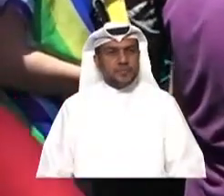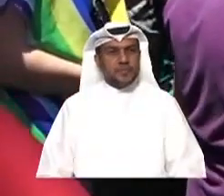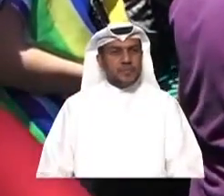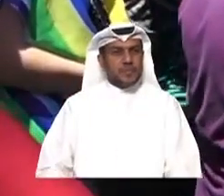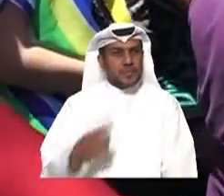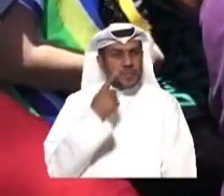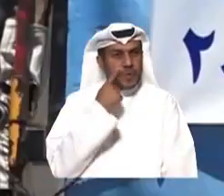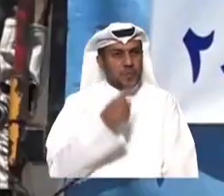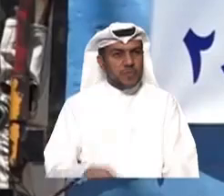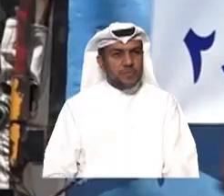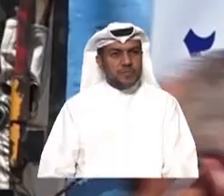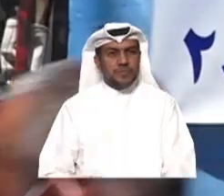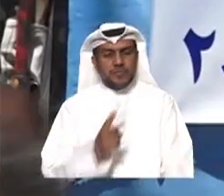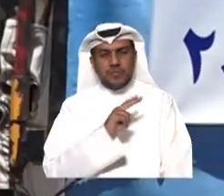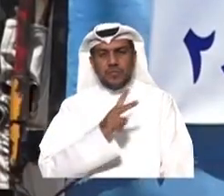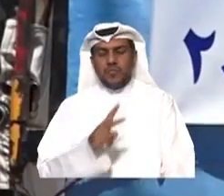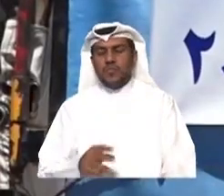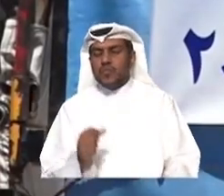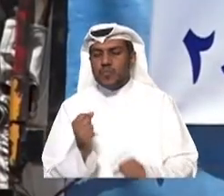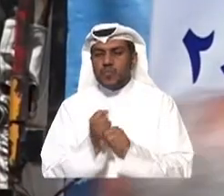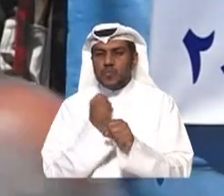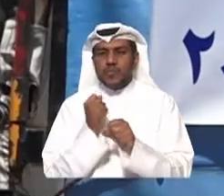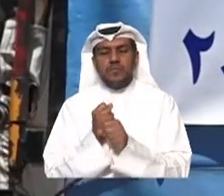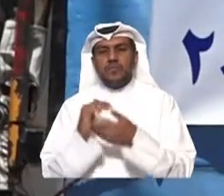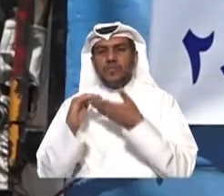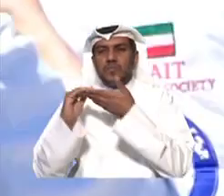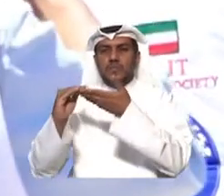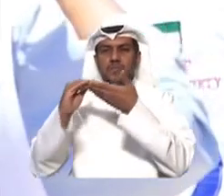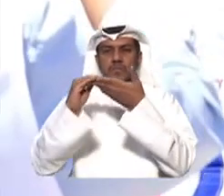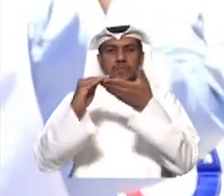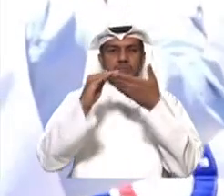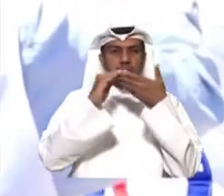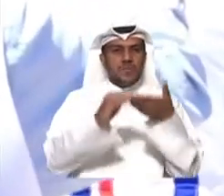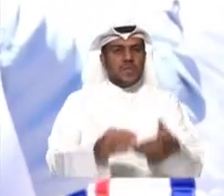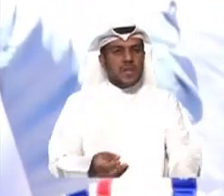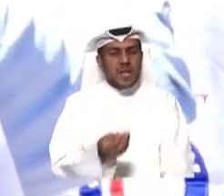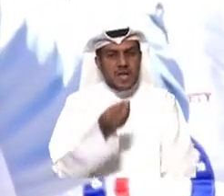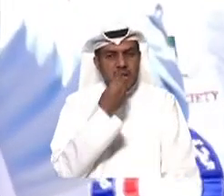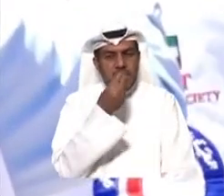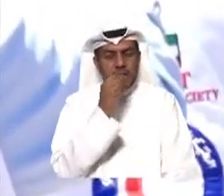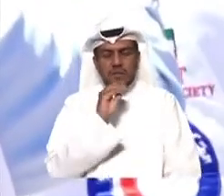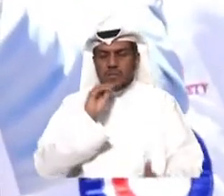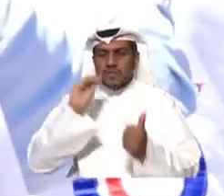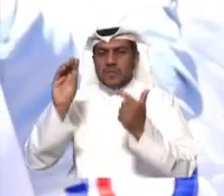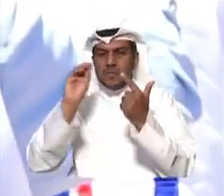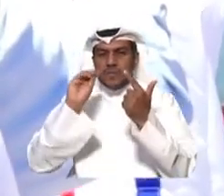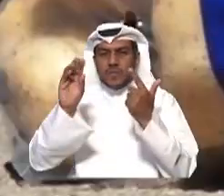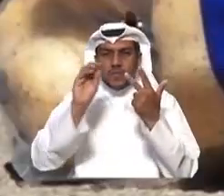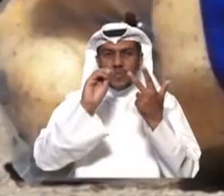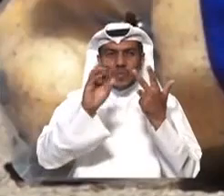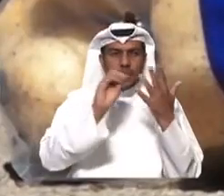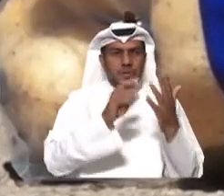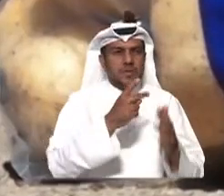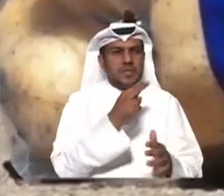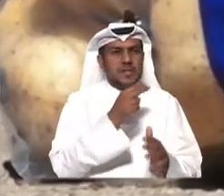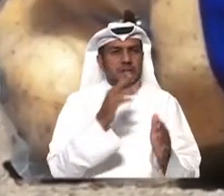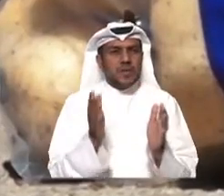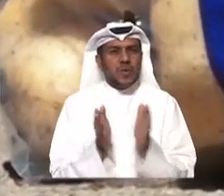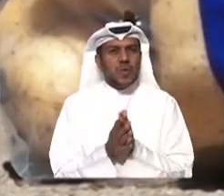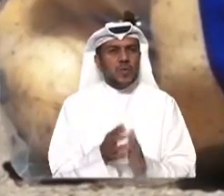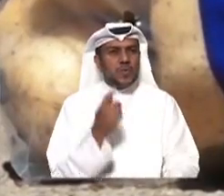الوفد جولته في زيارة مخيم اللاجئين السوريين وتقديم الحصص الغذائية لهم، وضمن مشروع البطاطا قدم